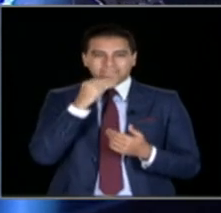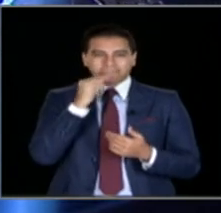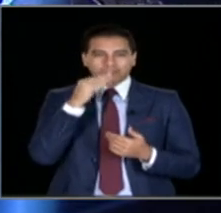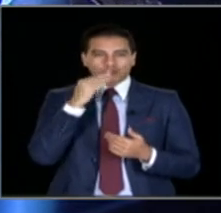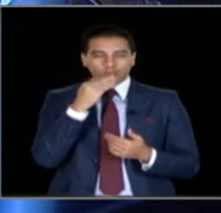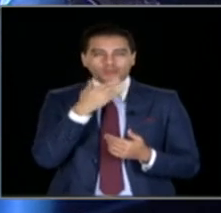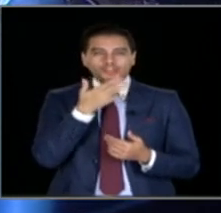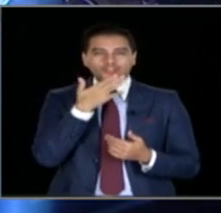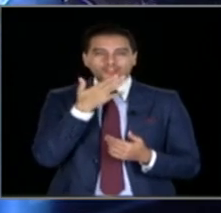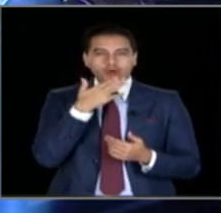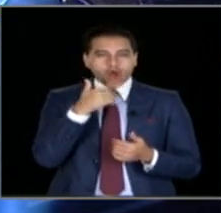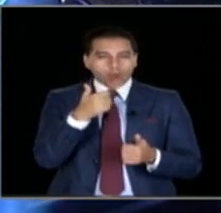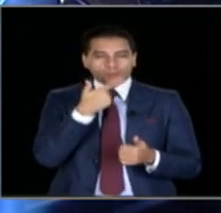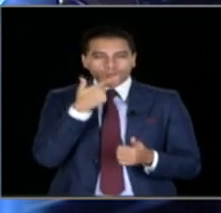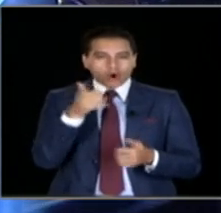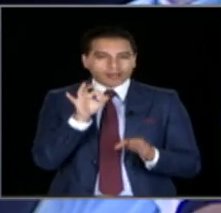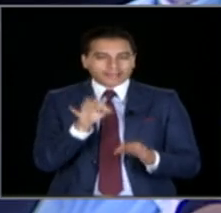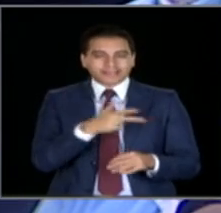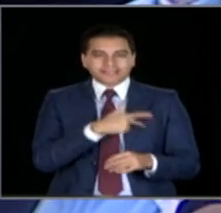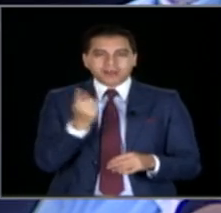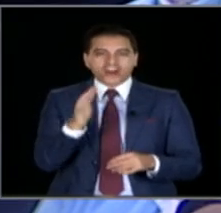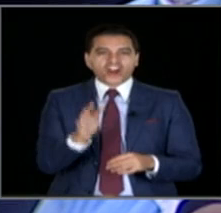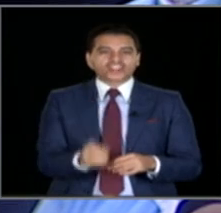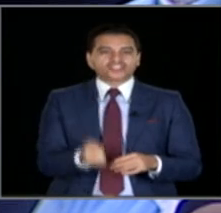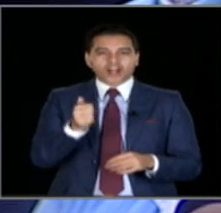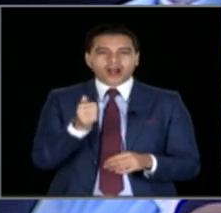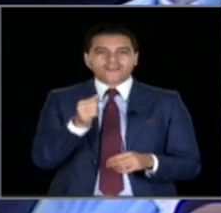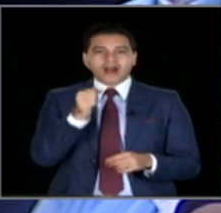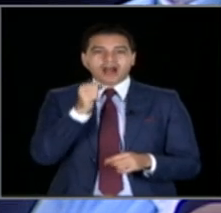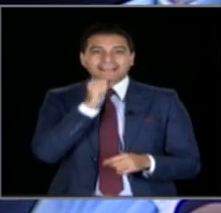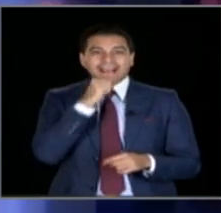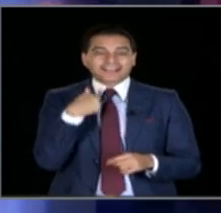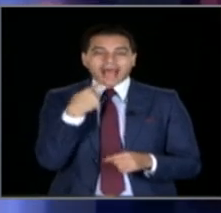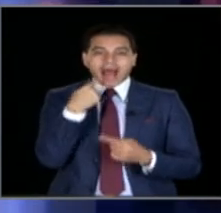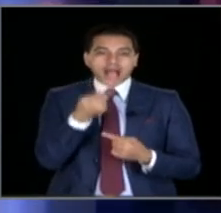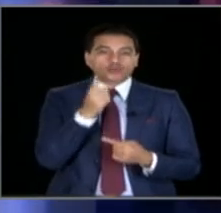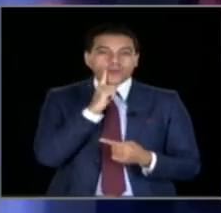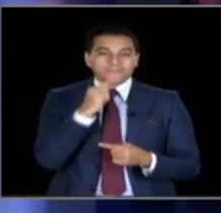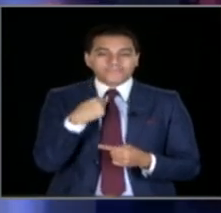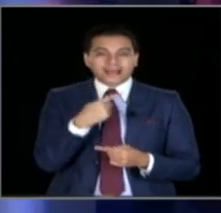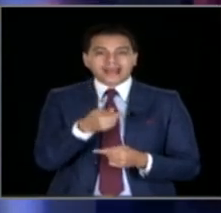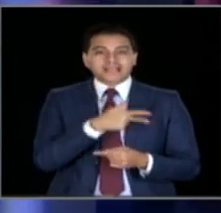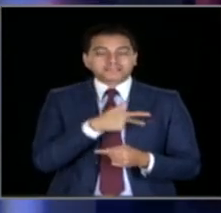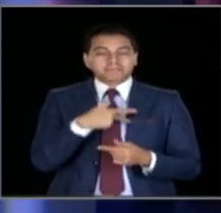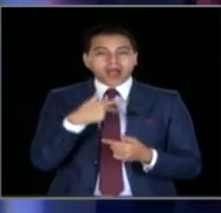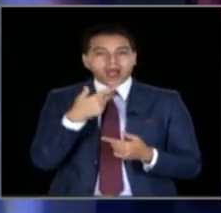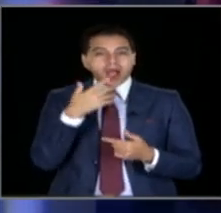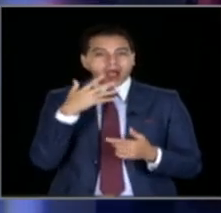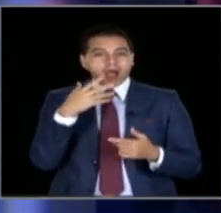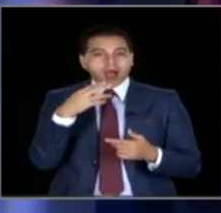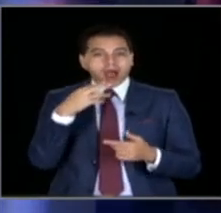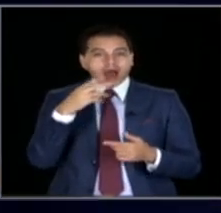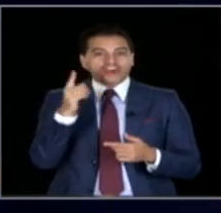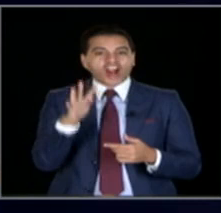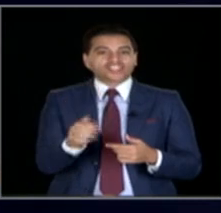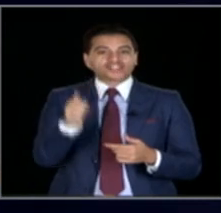ماما قالت لي مامتي بنتك حلوه وشكلها حلو، ليه مسميها على اسم ستها ده؟ اسم عليها حرام عليكي، سميها